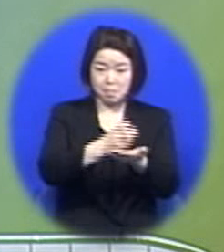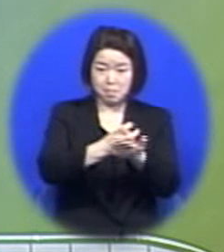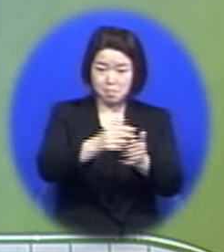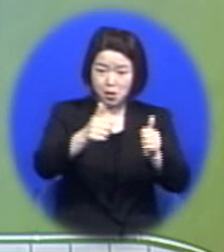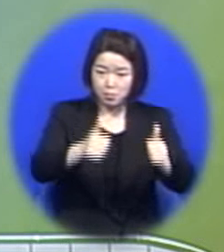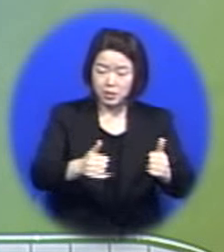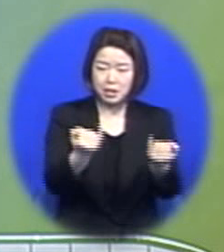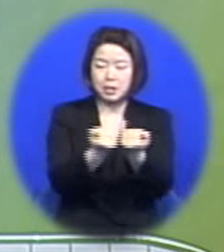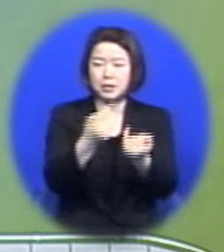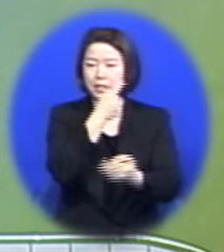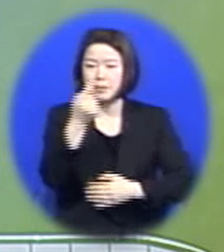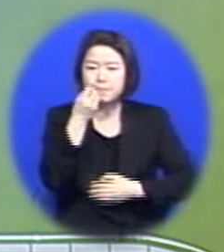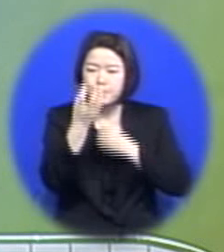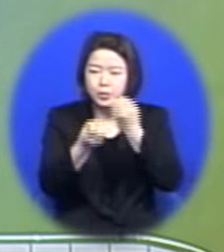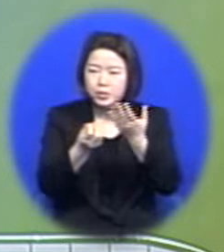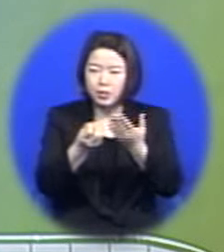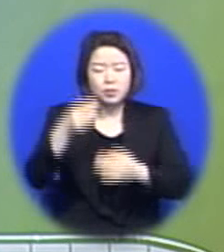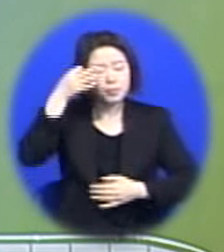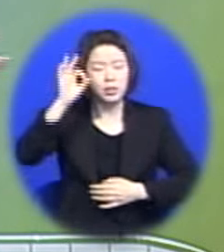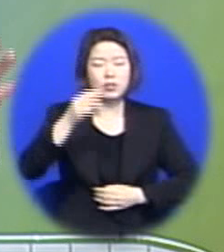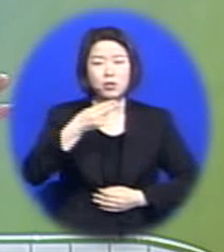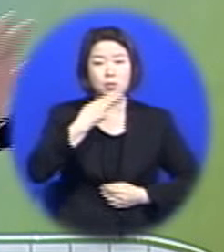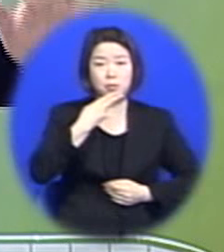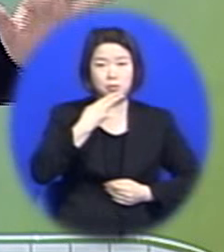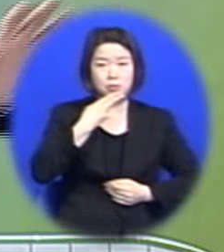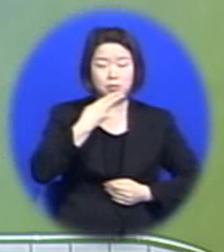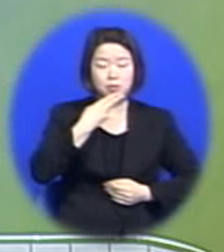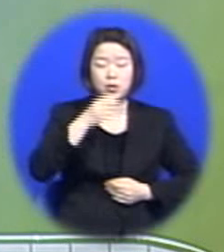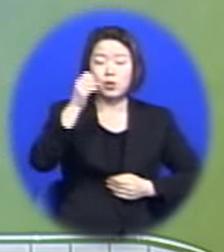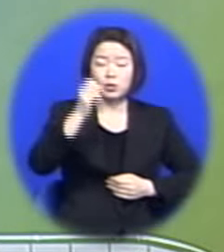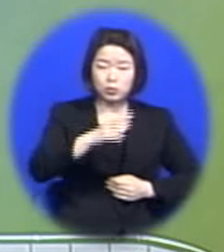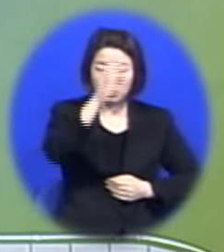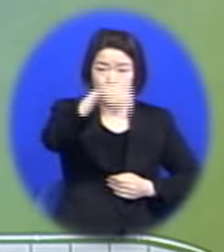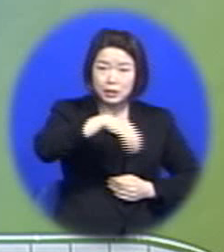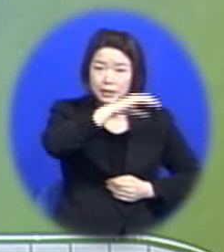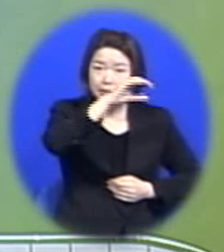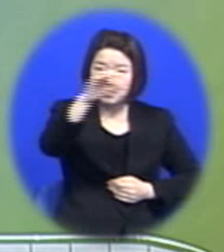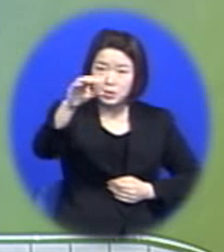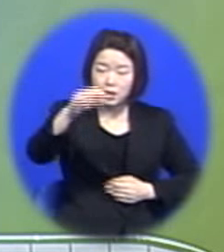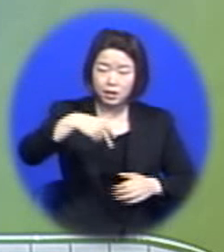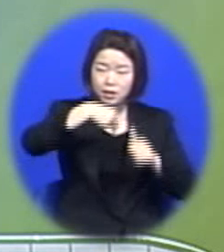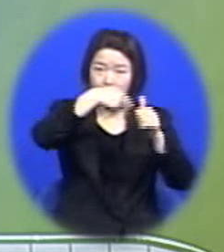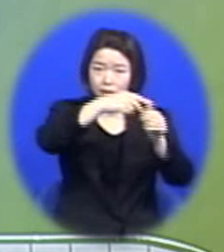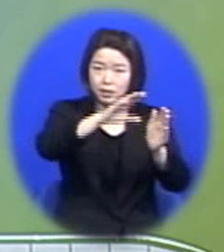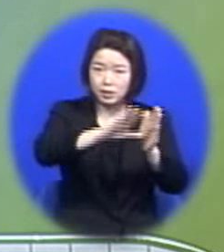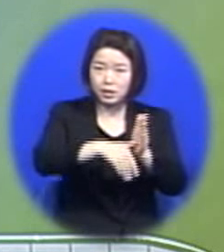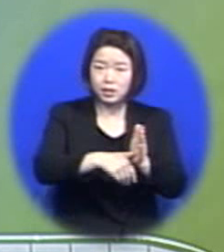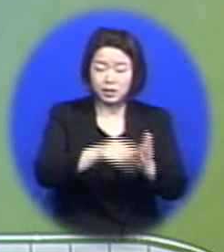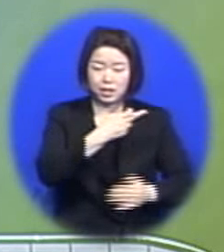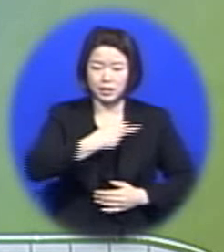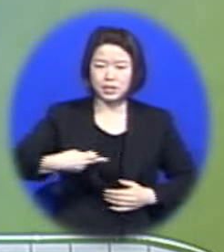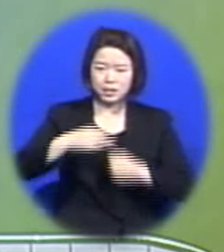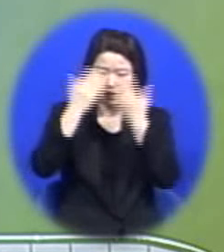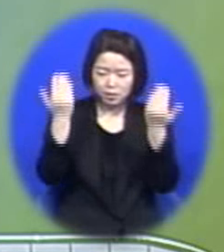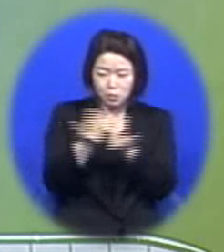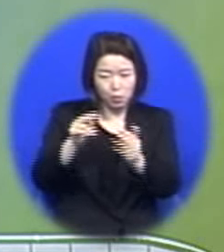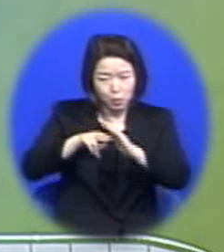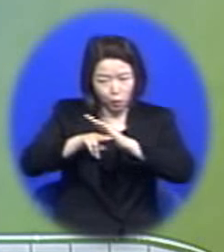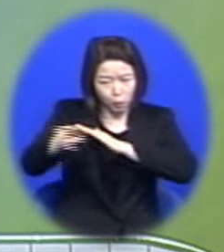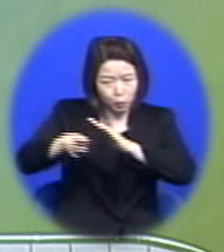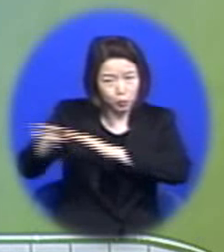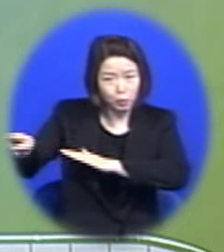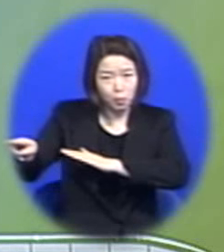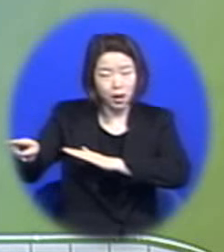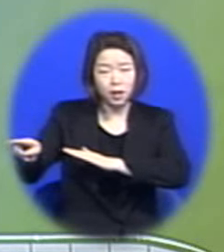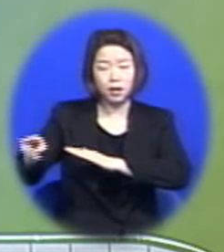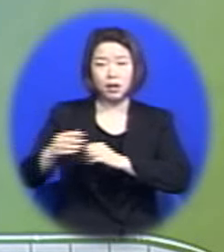예수님의 제자들은 예수님의 십자가 달리실 때다 도망가고 예수님 부인했던 사람들입니다. 예수님과 무슨 관계가 있다는 것을